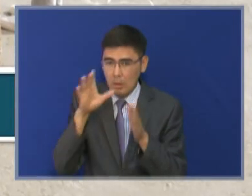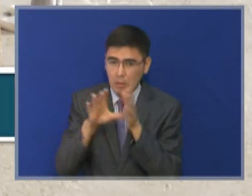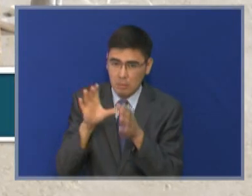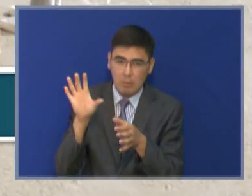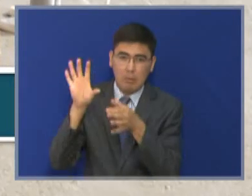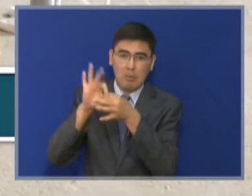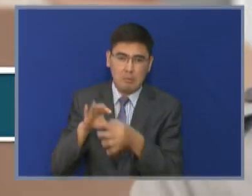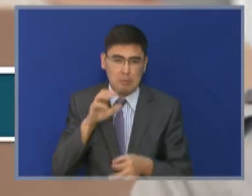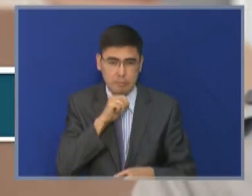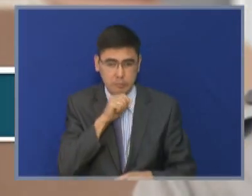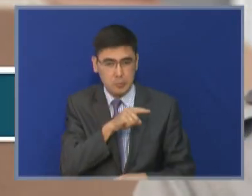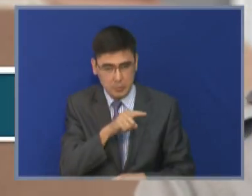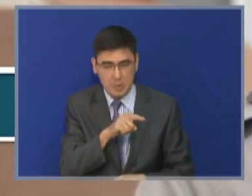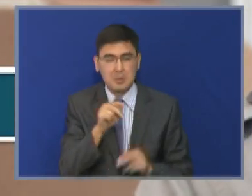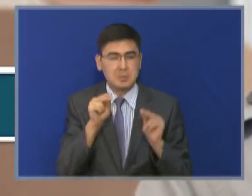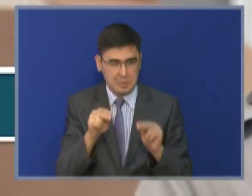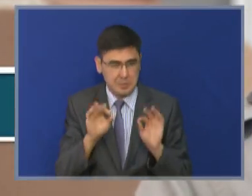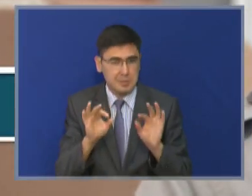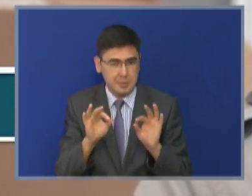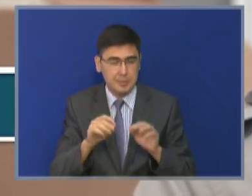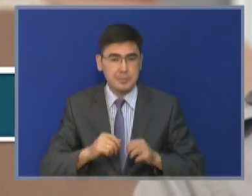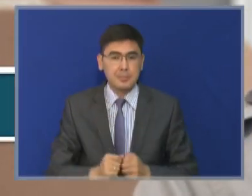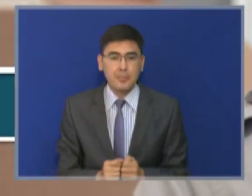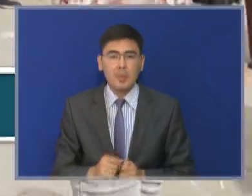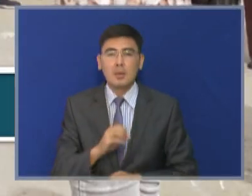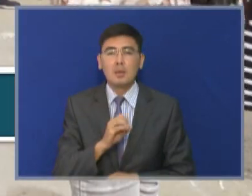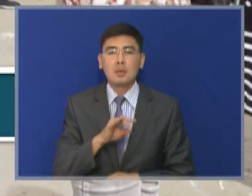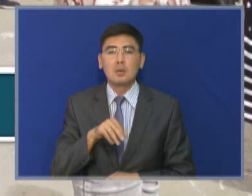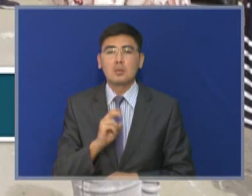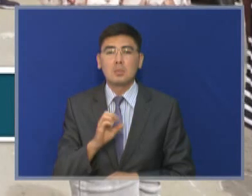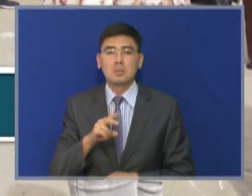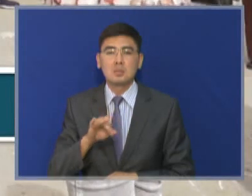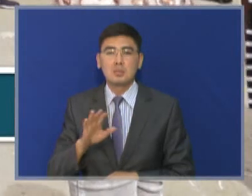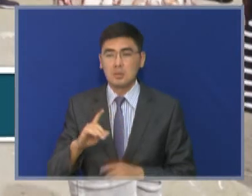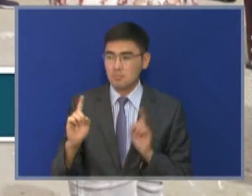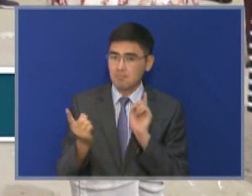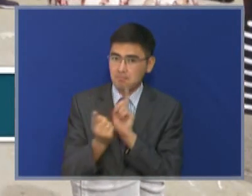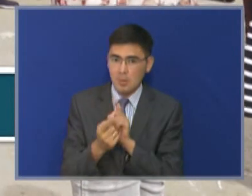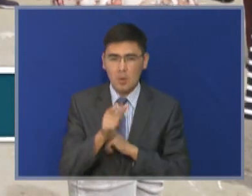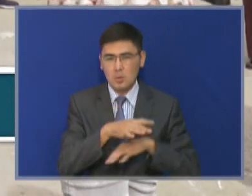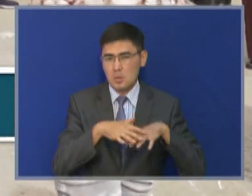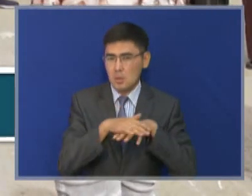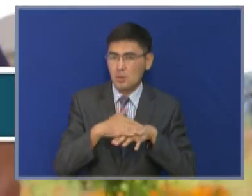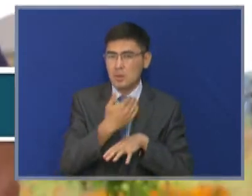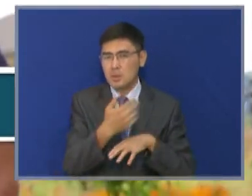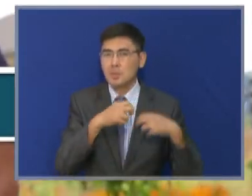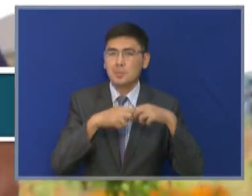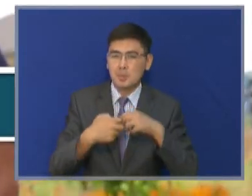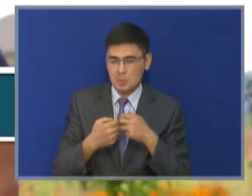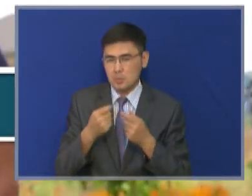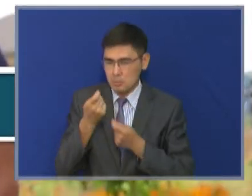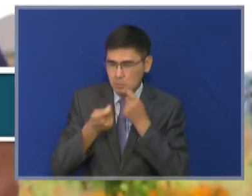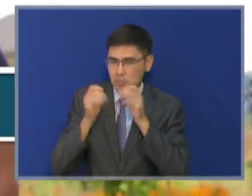олар. Сондай-ақ мұнда ашық сымдар да көп. Қала әкімі Ермак Сәлімовпен кездесу барысында тұрғындар түйткілді мәселелер жайлы айтты.